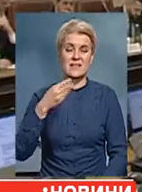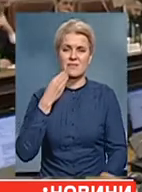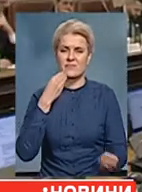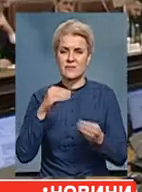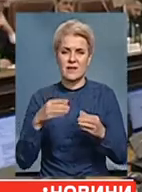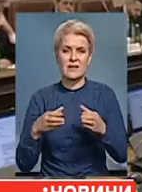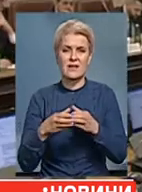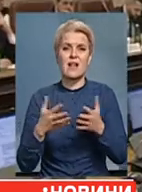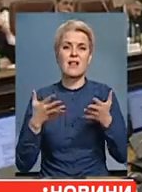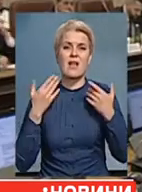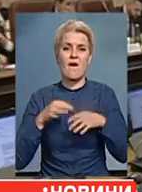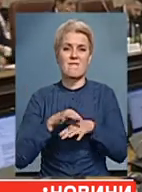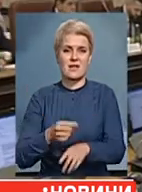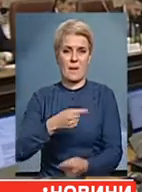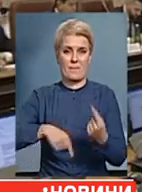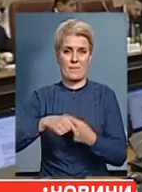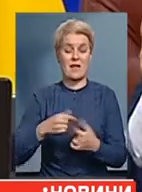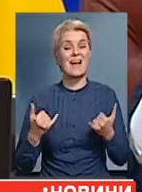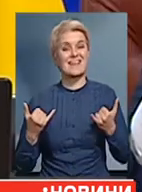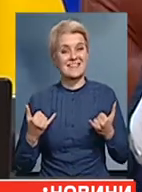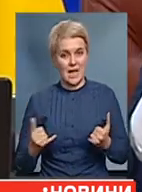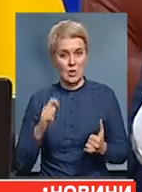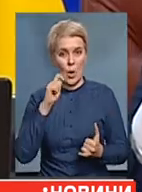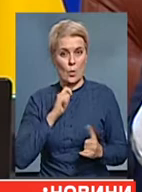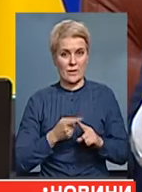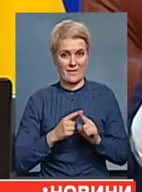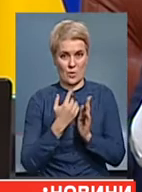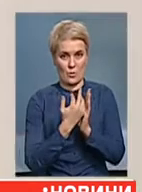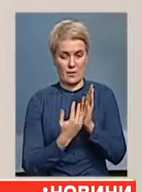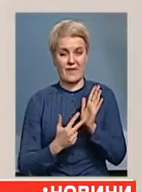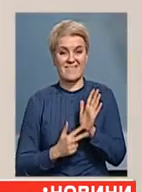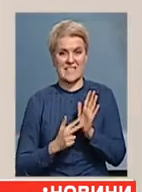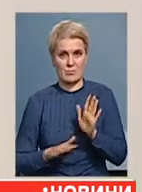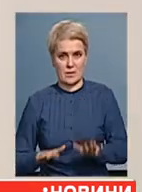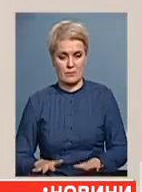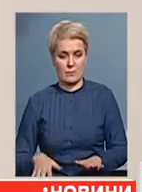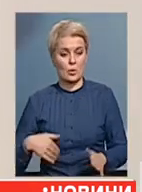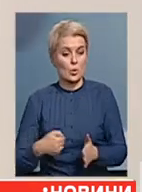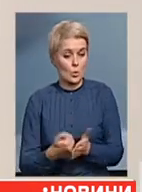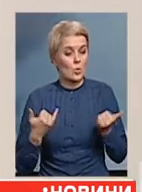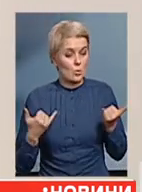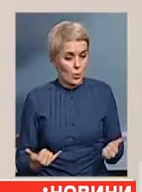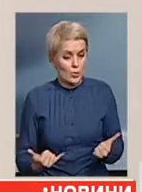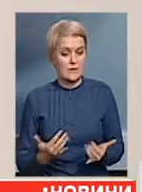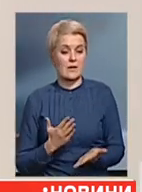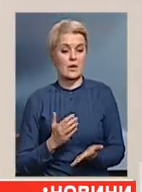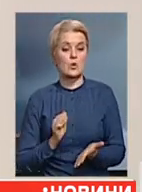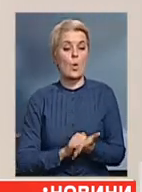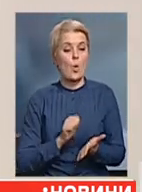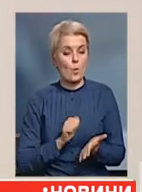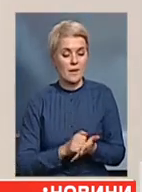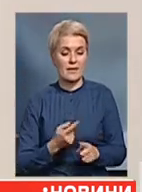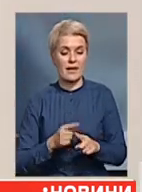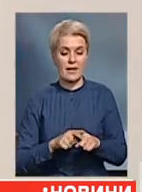ведення бізнесу. Зараз Україна посідає там 80-ту сходинку. У нас досі є документи,